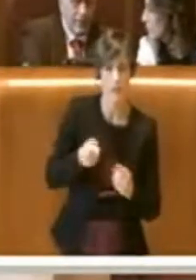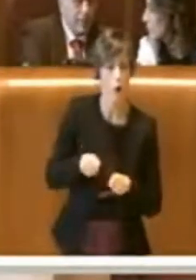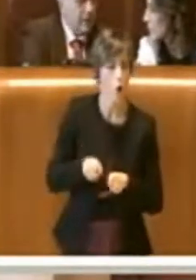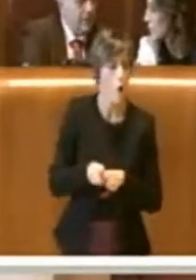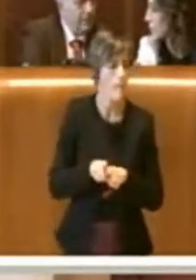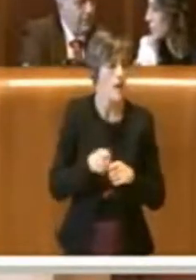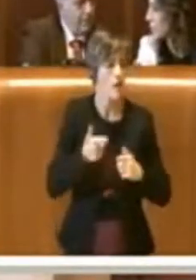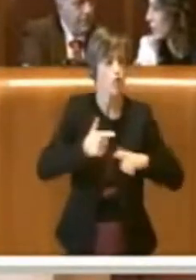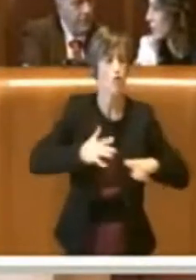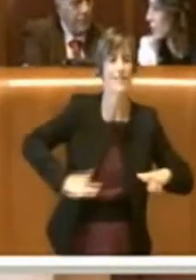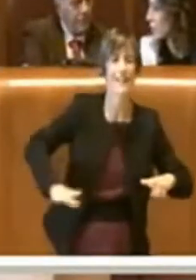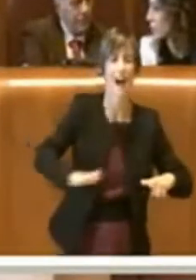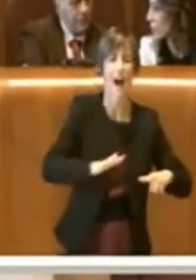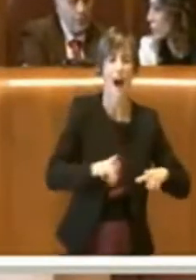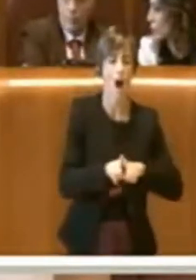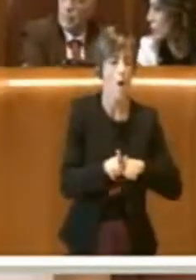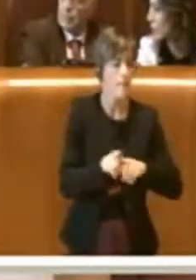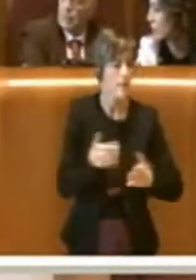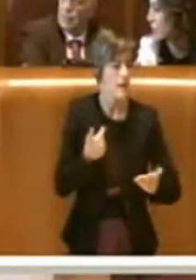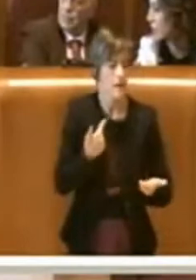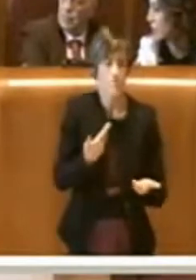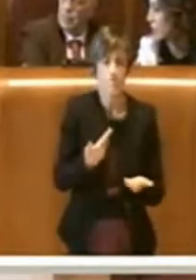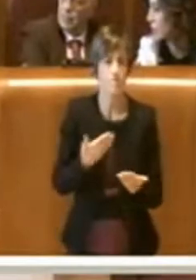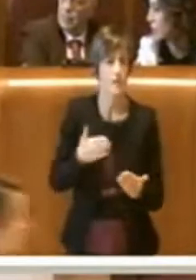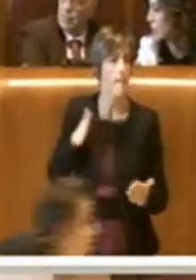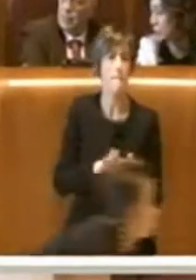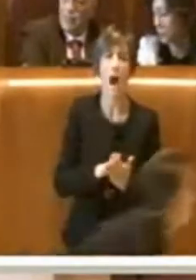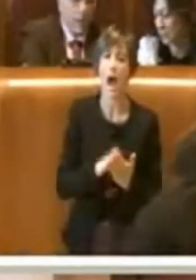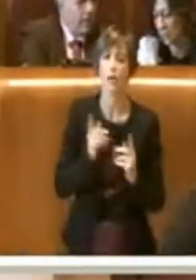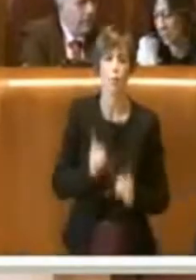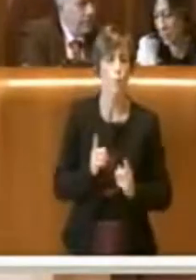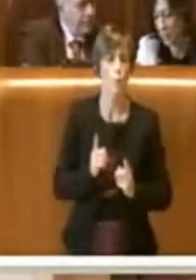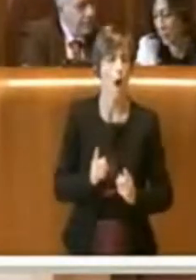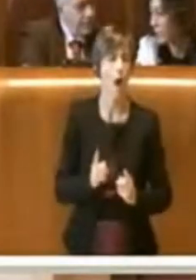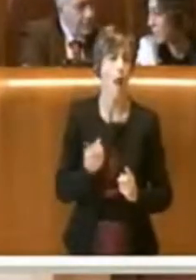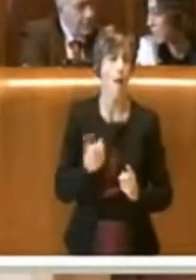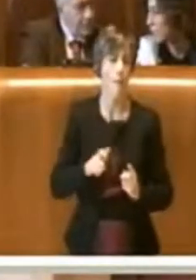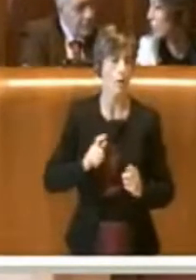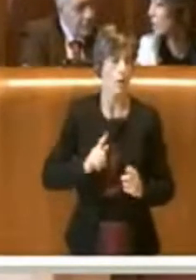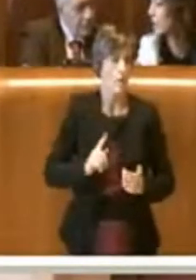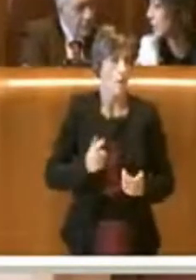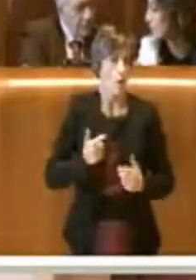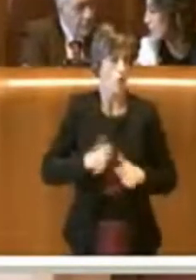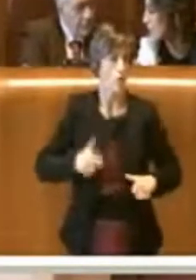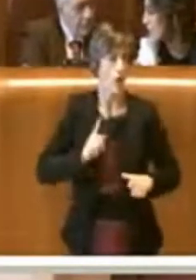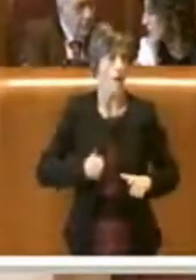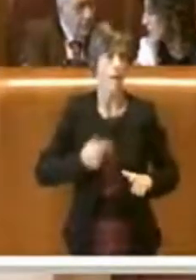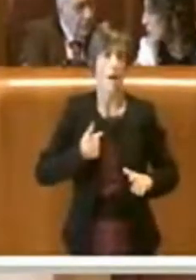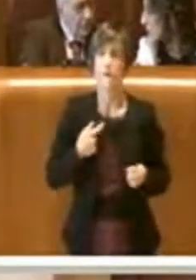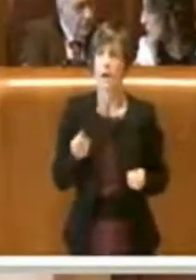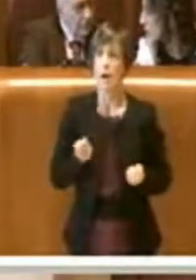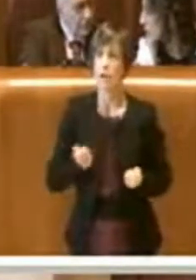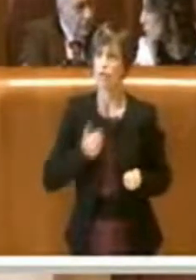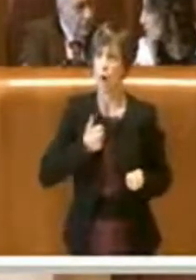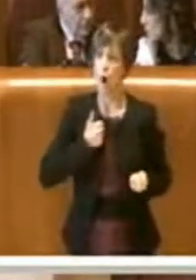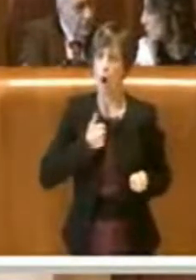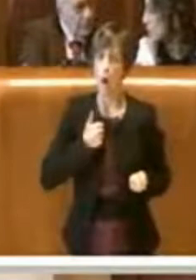ha dovuto autodeterminarsi e che chiaramente la chiusura del TMB Salario ha dato un duro